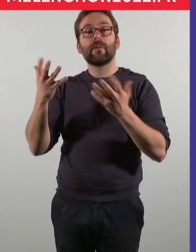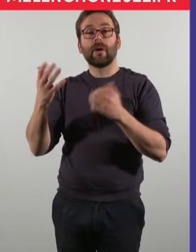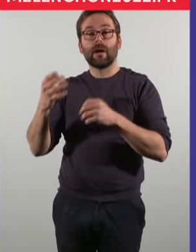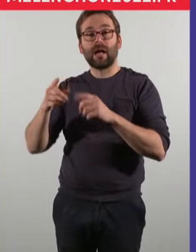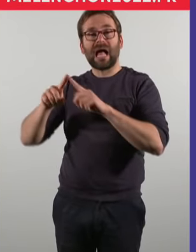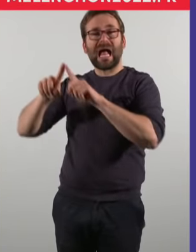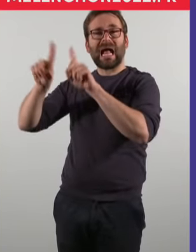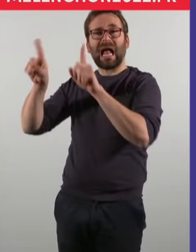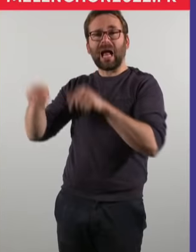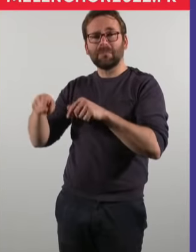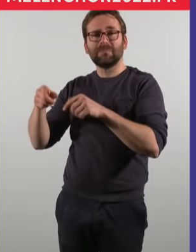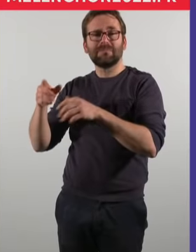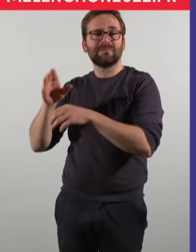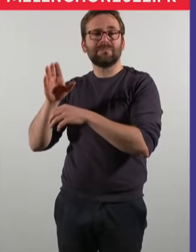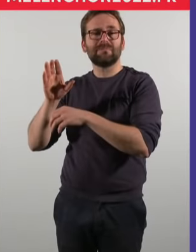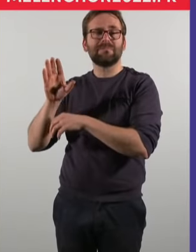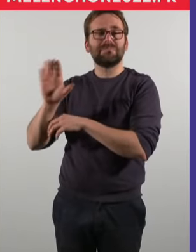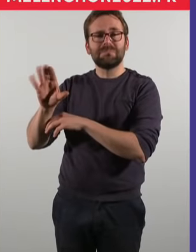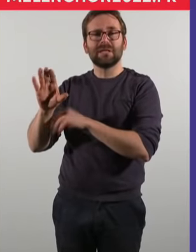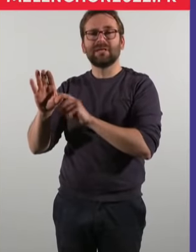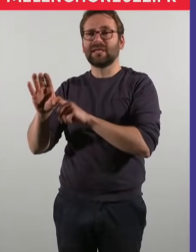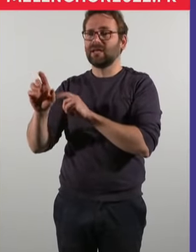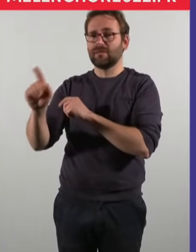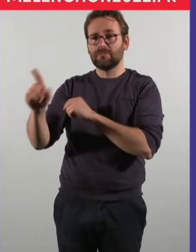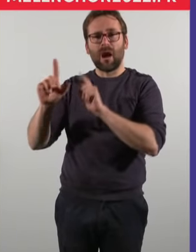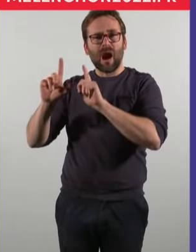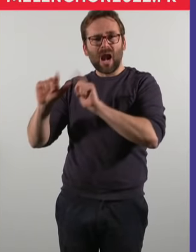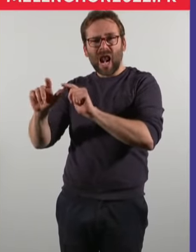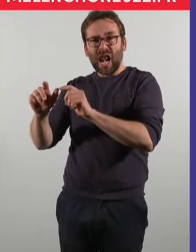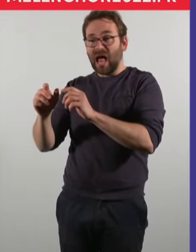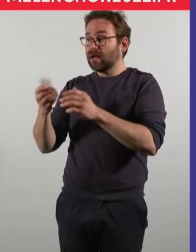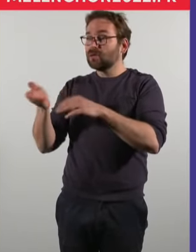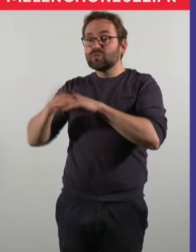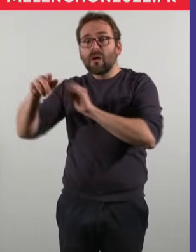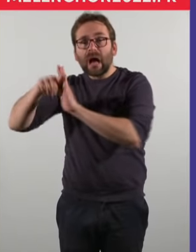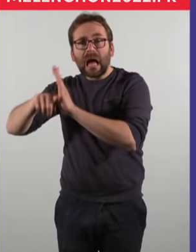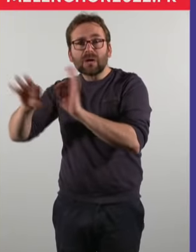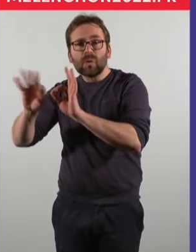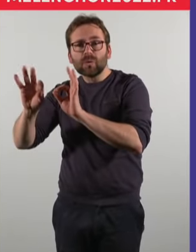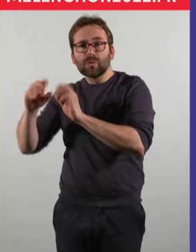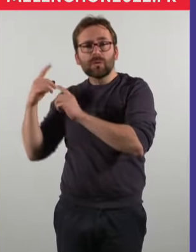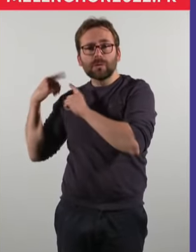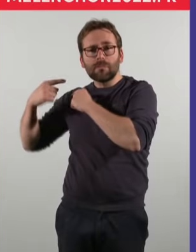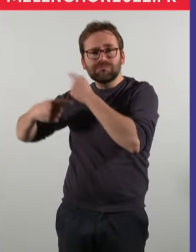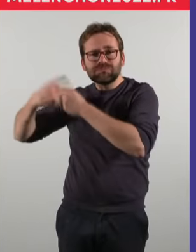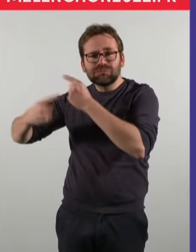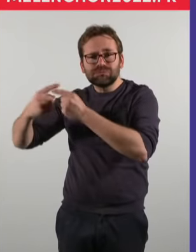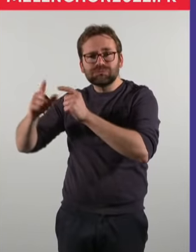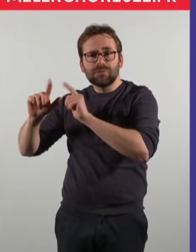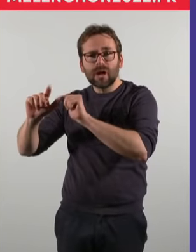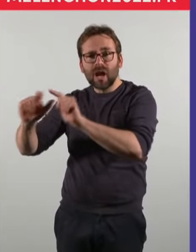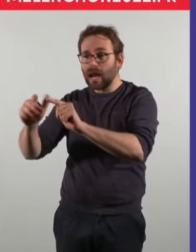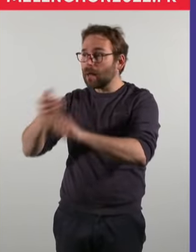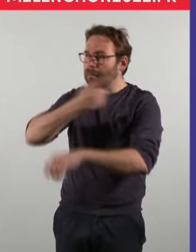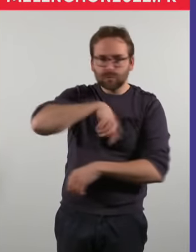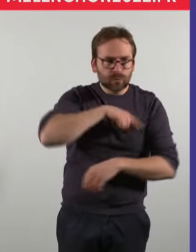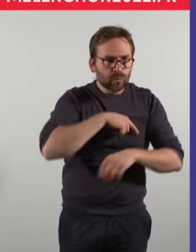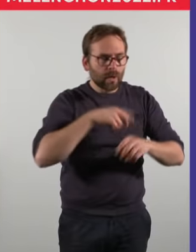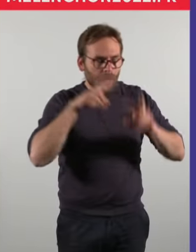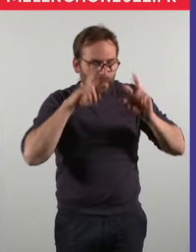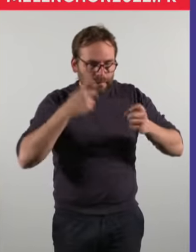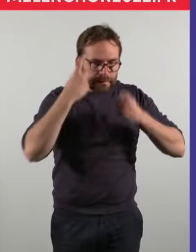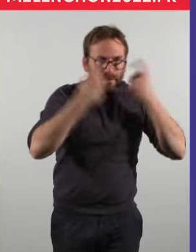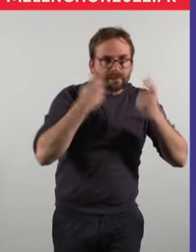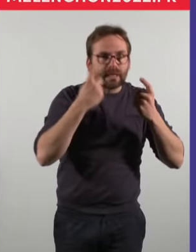capitalisme déréglementé dont l'idéologie a dominé pendant toute la période durant laquelle nous nous sommes démenés pour trouver une